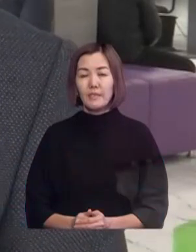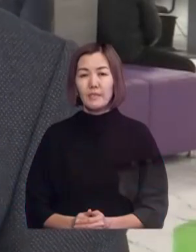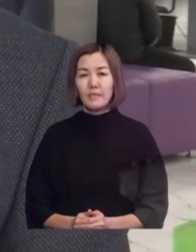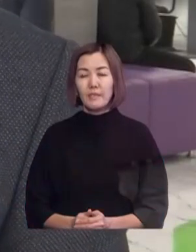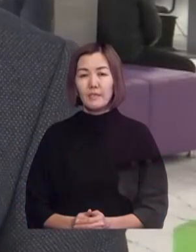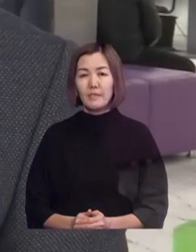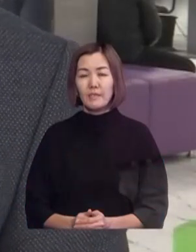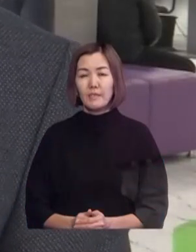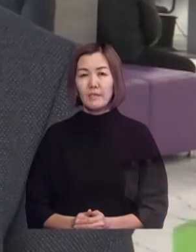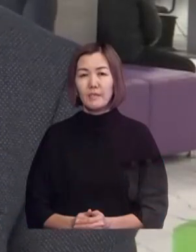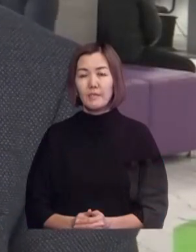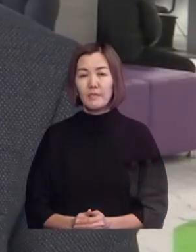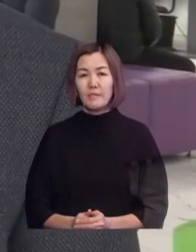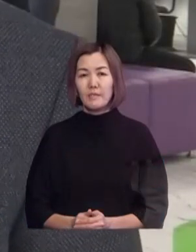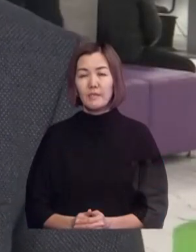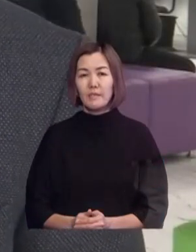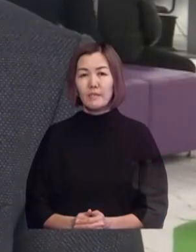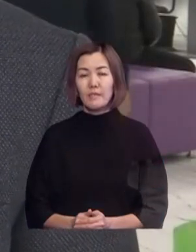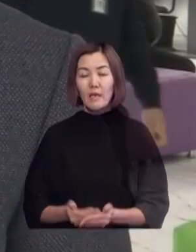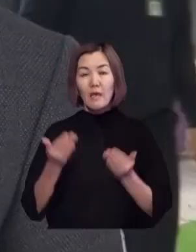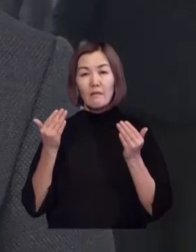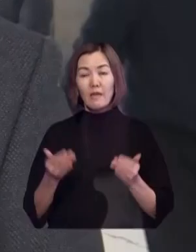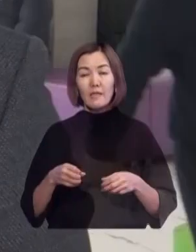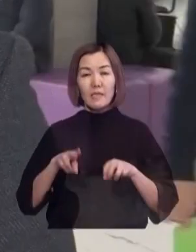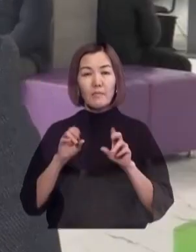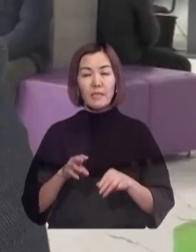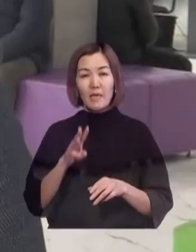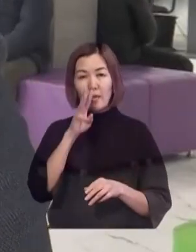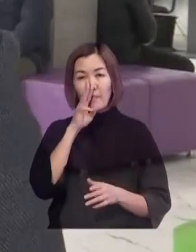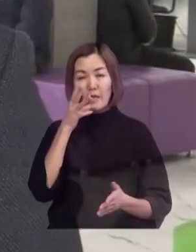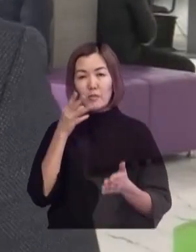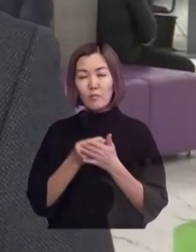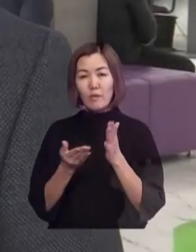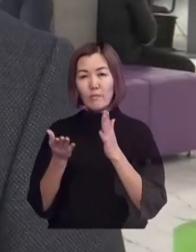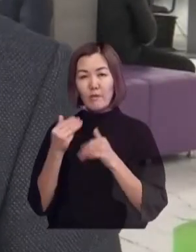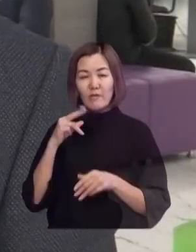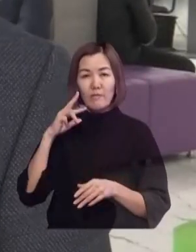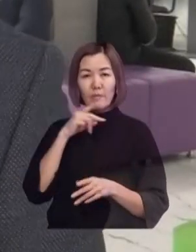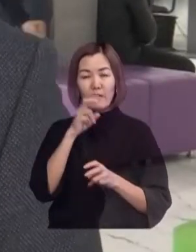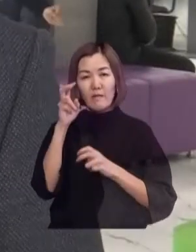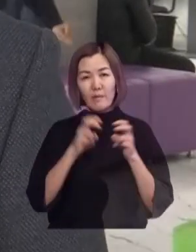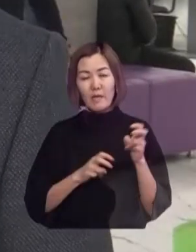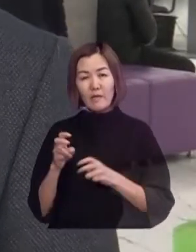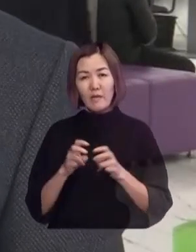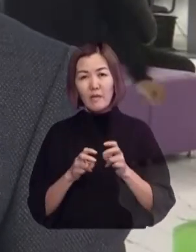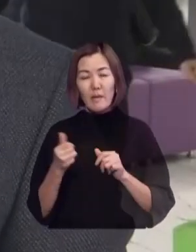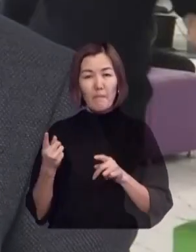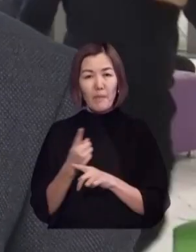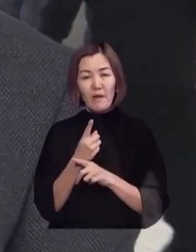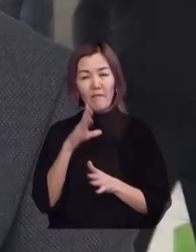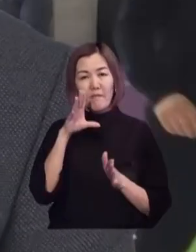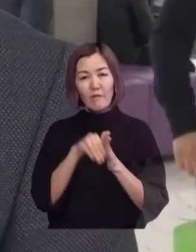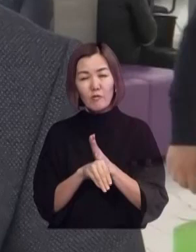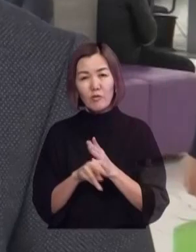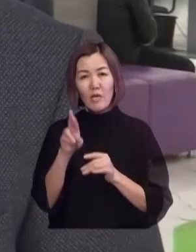шарттарын бұзылуымен байланысты төленеді. Данное специальное пособие для бывших работников вредных производств введено впервые в этом году. В